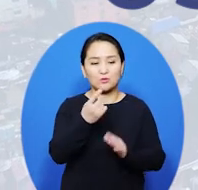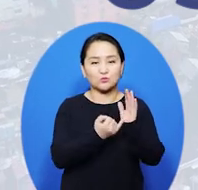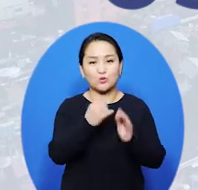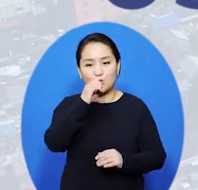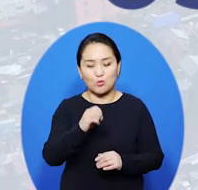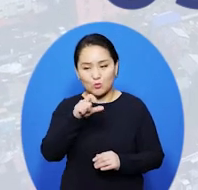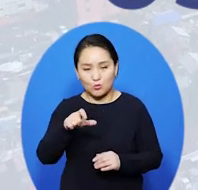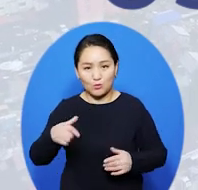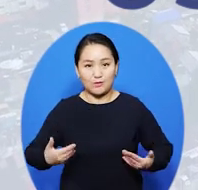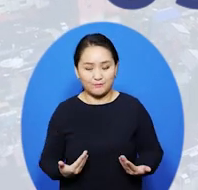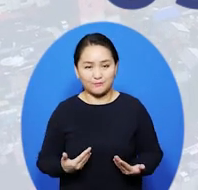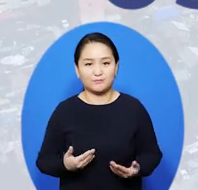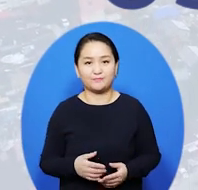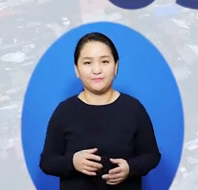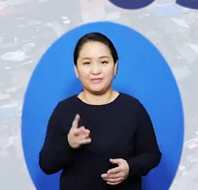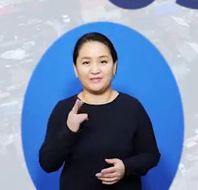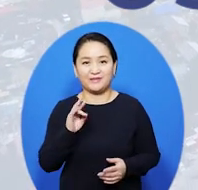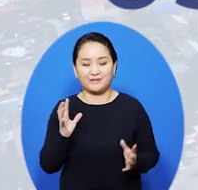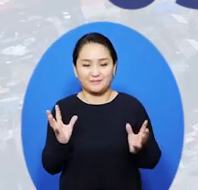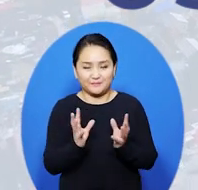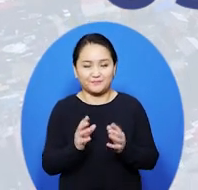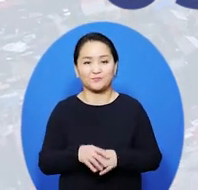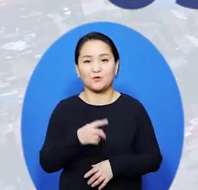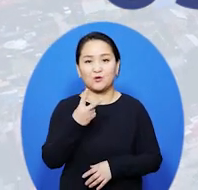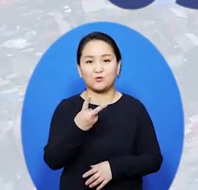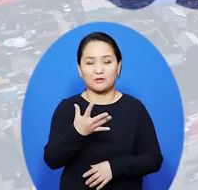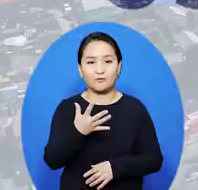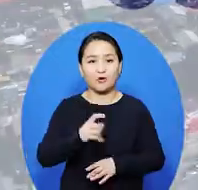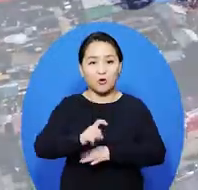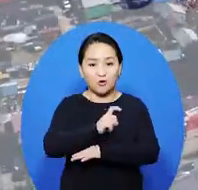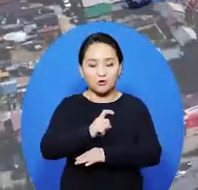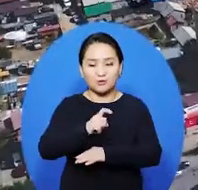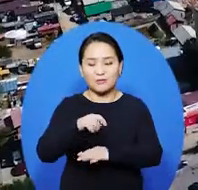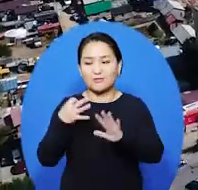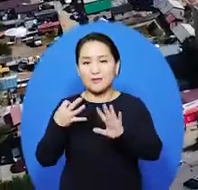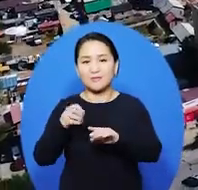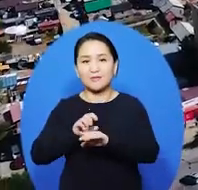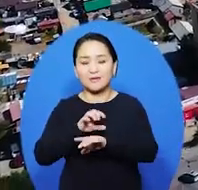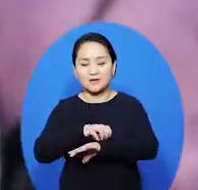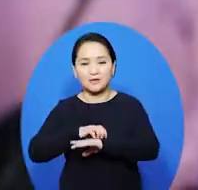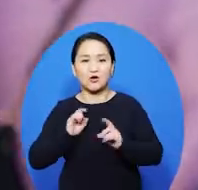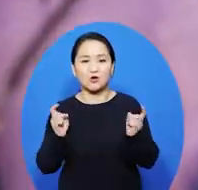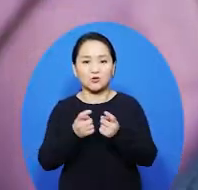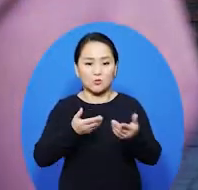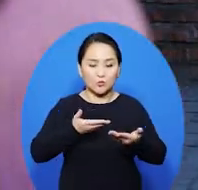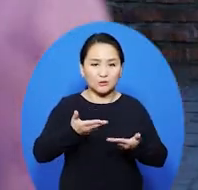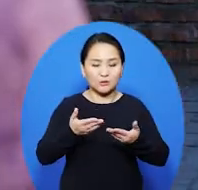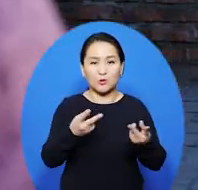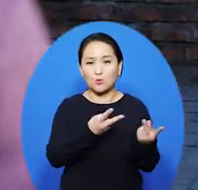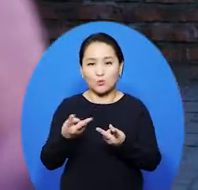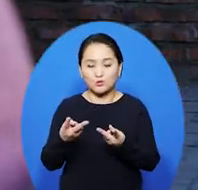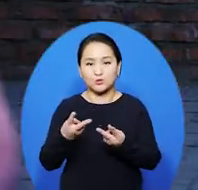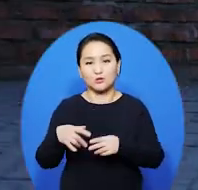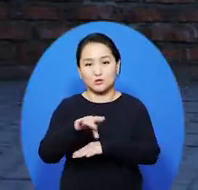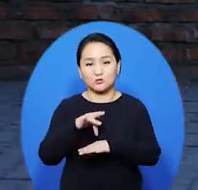амын 16% багтаадаг нэгт дүүрэг. 25 хороодын 8 хороо нь гэр хороолол бөгөөд худалдаа үйлчилгээ төвлөрсөн хөл